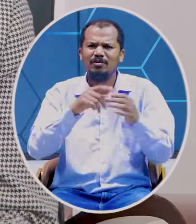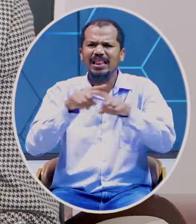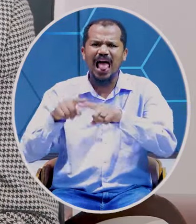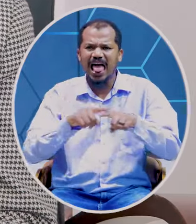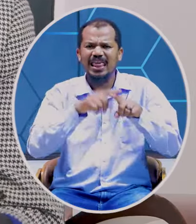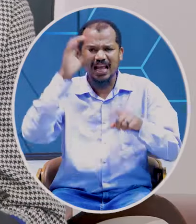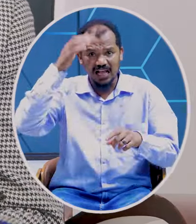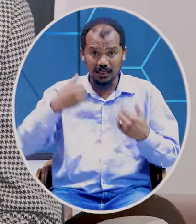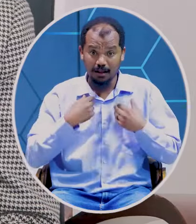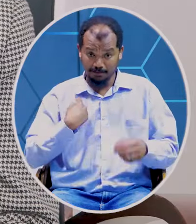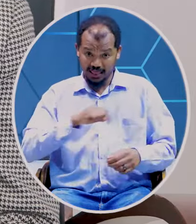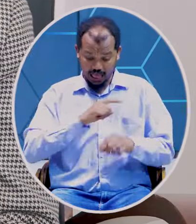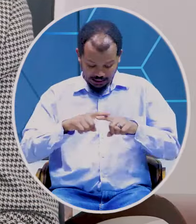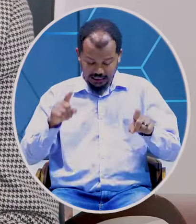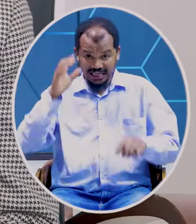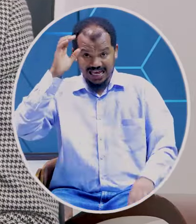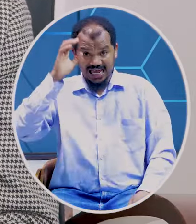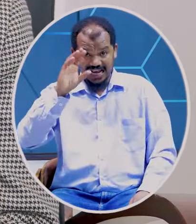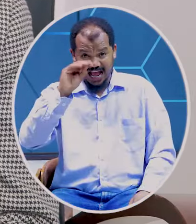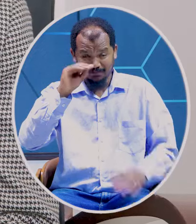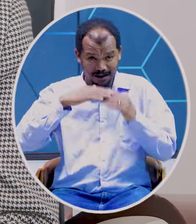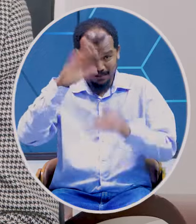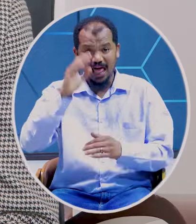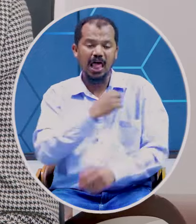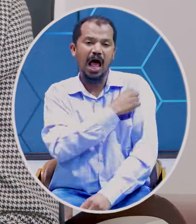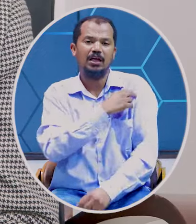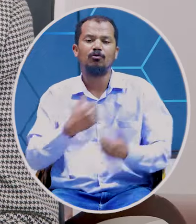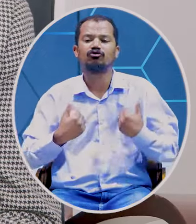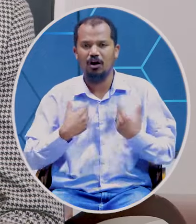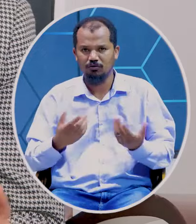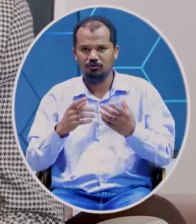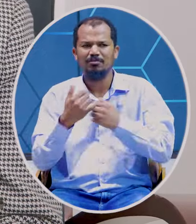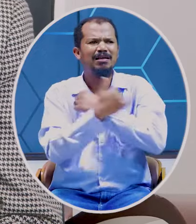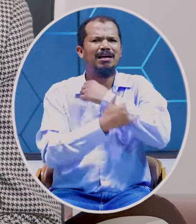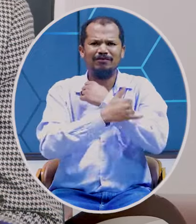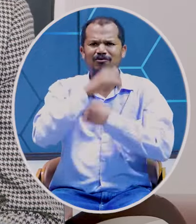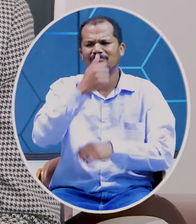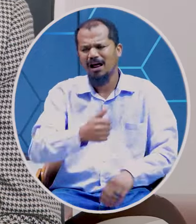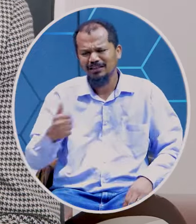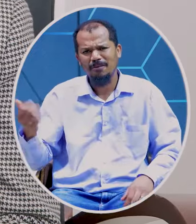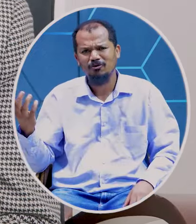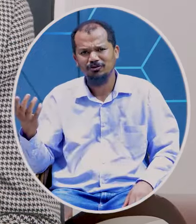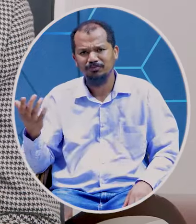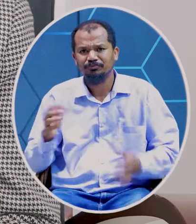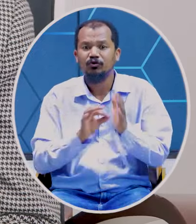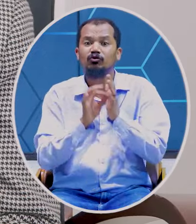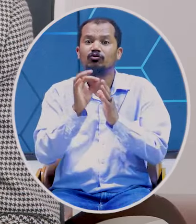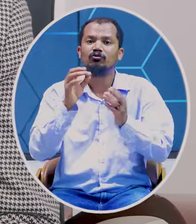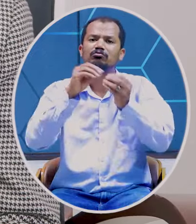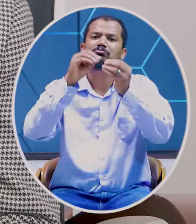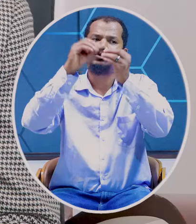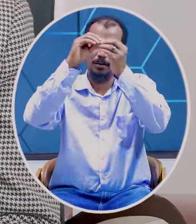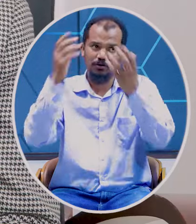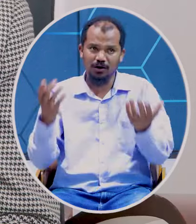ሁሉ የተለያዩ ናቸው። በእኛ ፊልድ ግን ከ50 በላይ ሐኪሞች አሉን በየክፍላት ሀገራቱም አዲስ አበባ ውስጥ